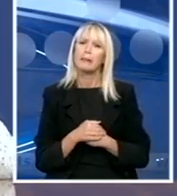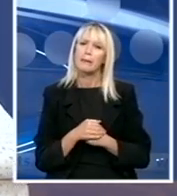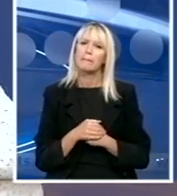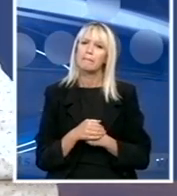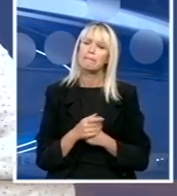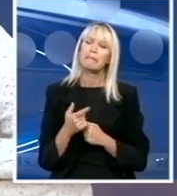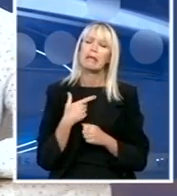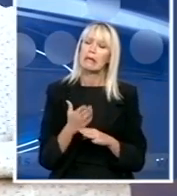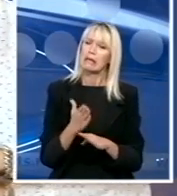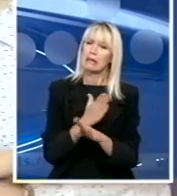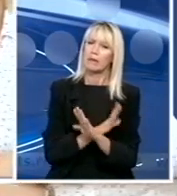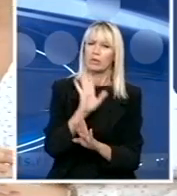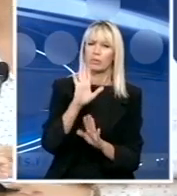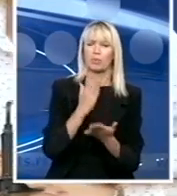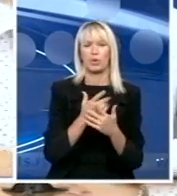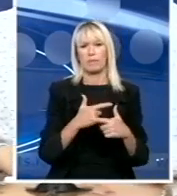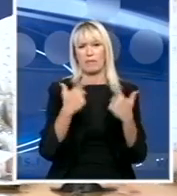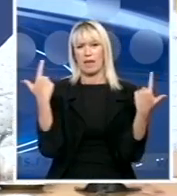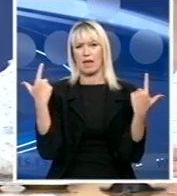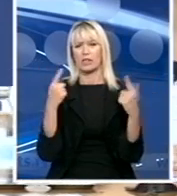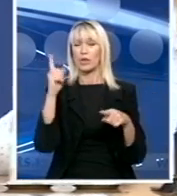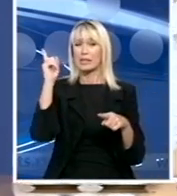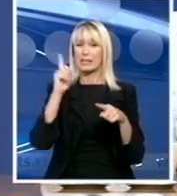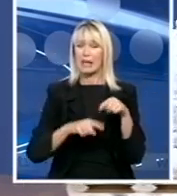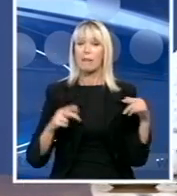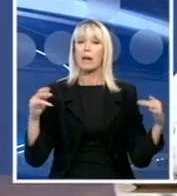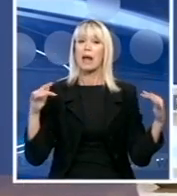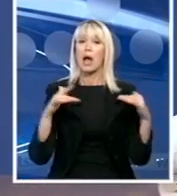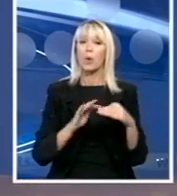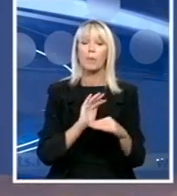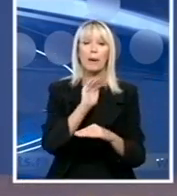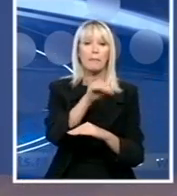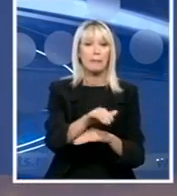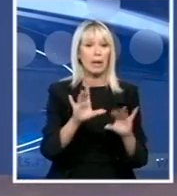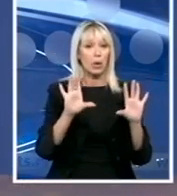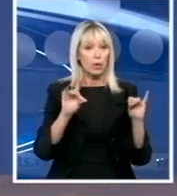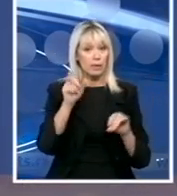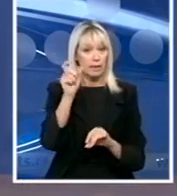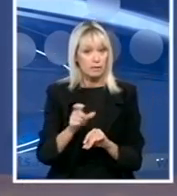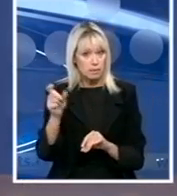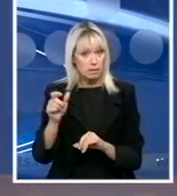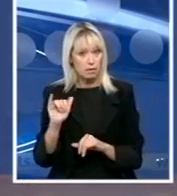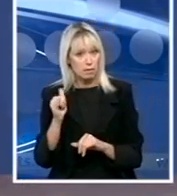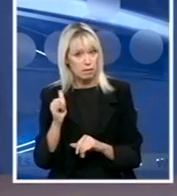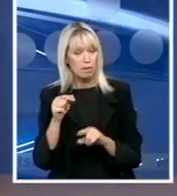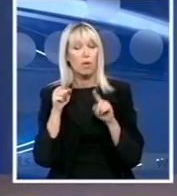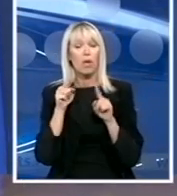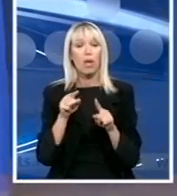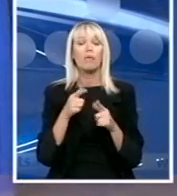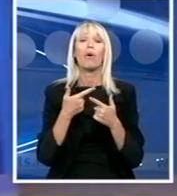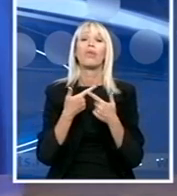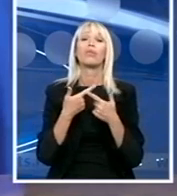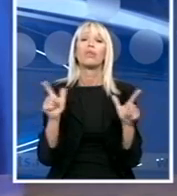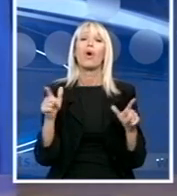budemo potpuno jasni. Dakle, zabrana okupljanja više od 10 ljudi je na snazi. Dakle, ova dozvola rada